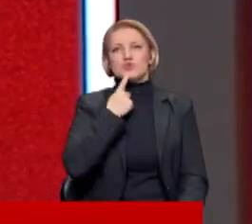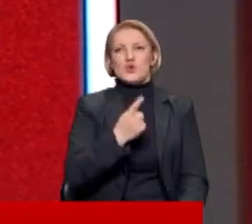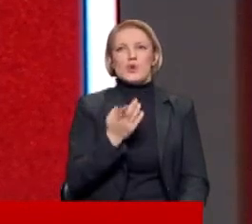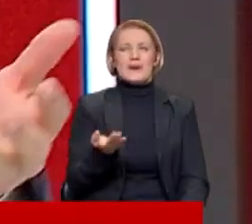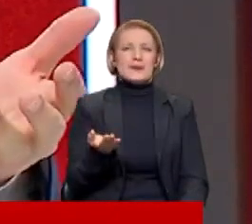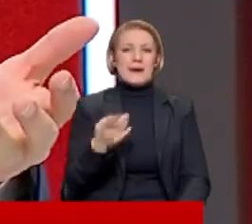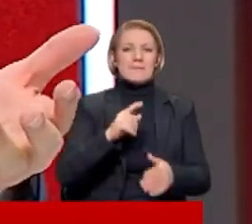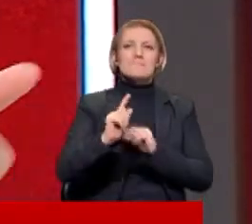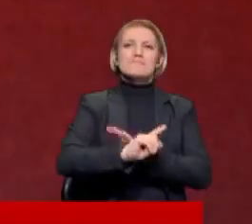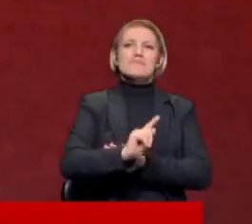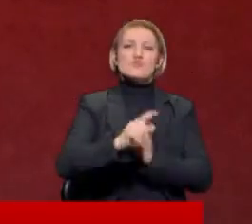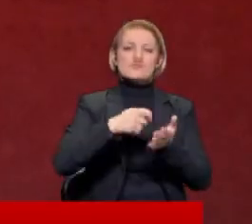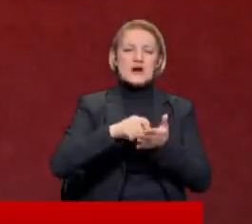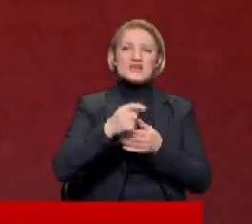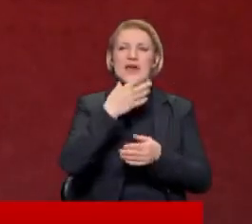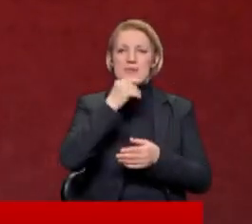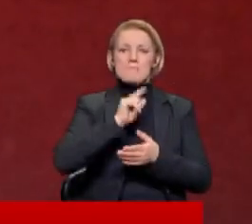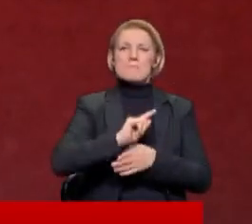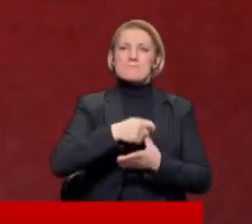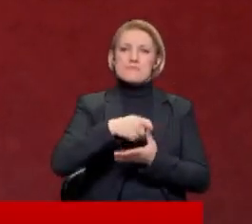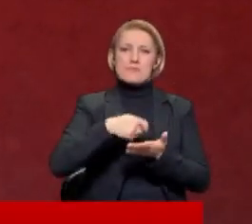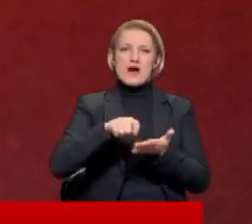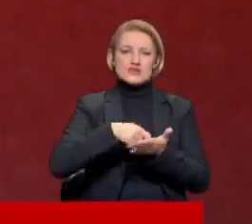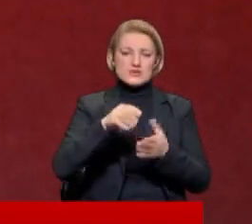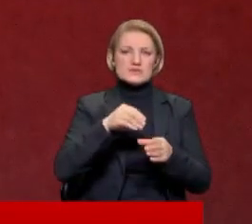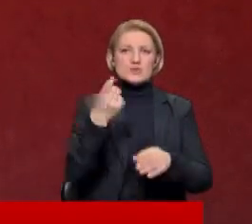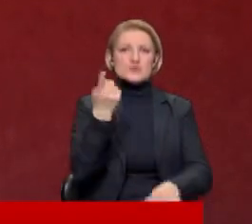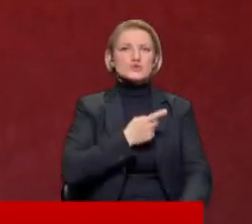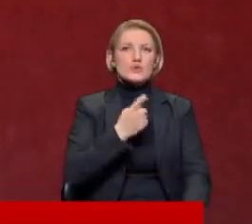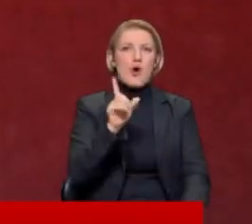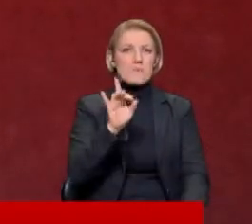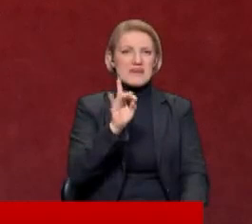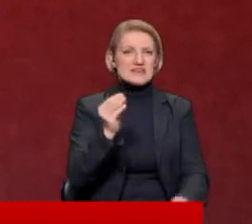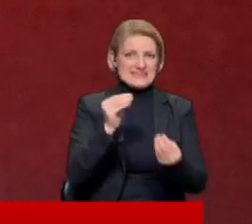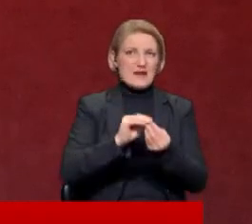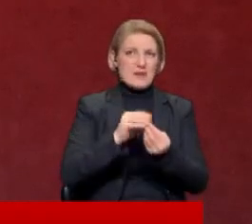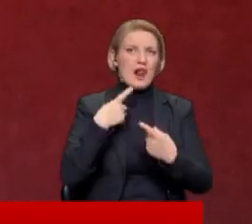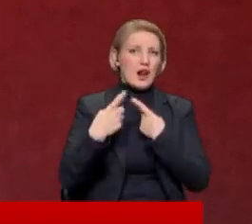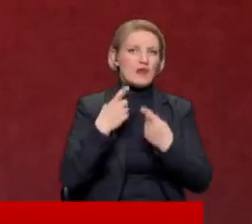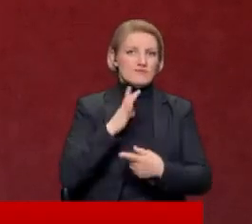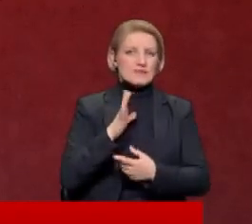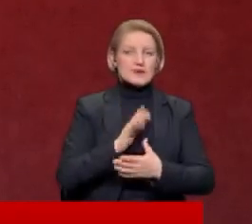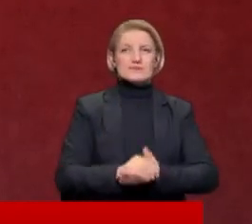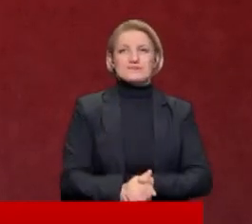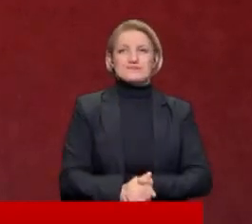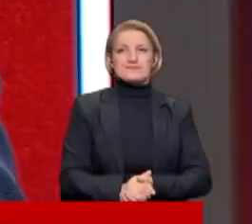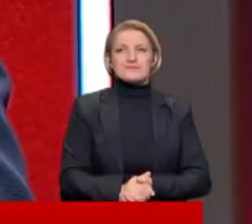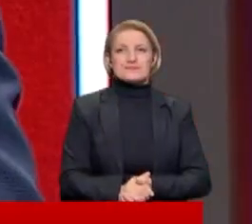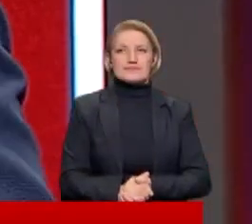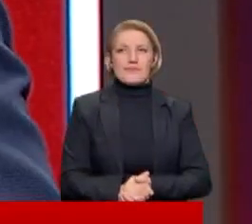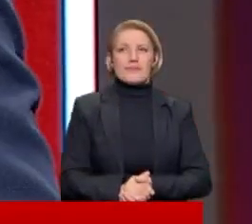falan. Memur maaşı için, emekli maaşı için de böyle bir adım atılabilir mi sizce? Bir %15'lik zamdan da söz ediliyor.